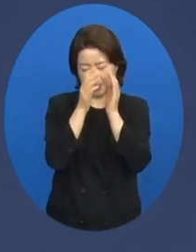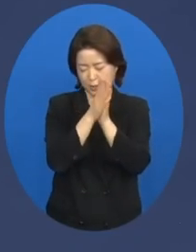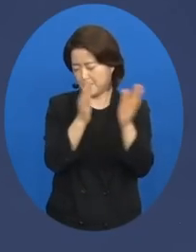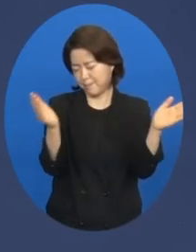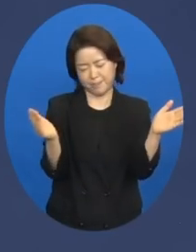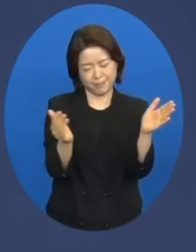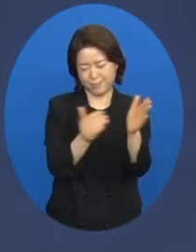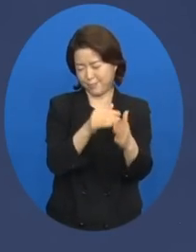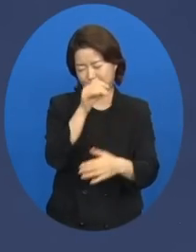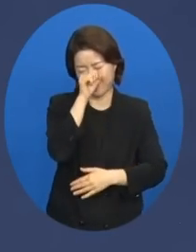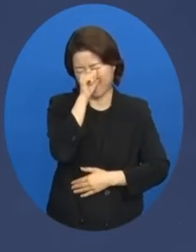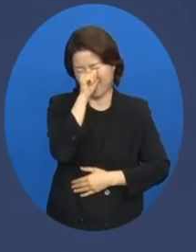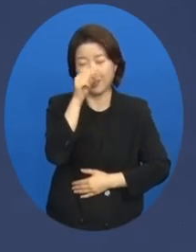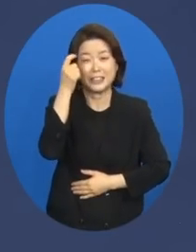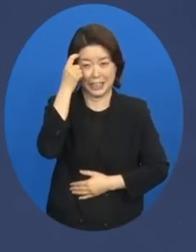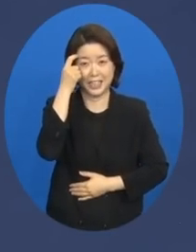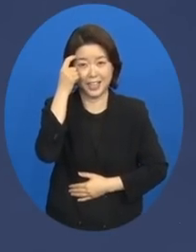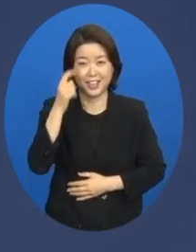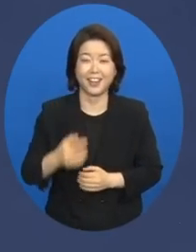좋겠다 이런 생각이 드는데